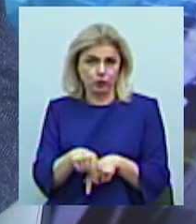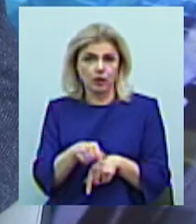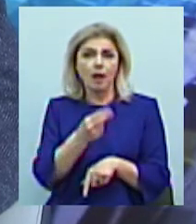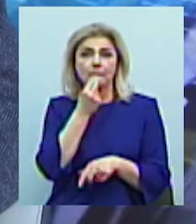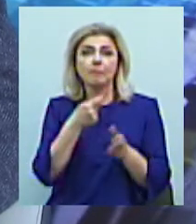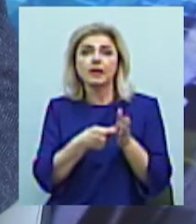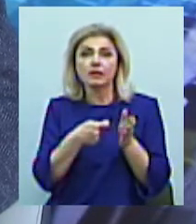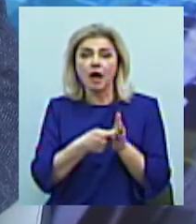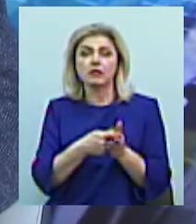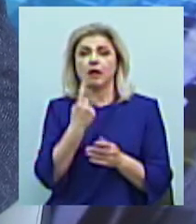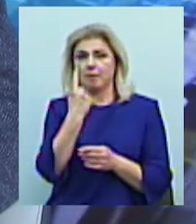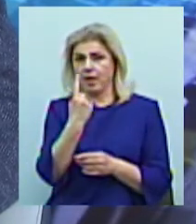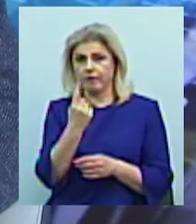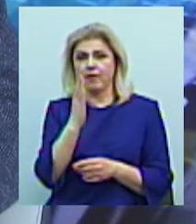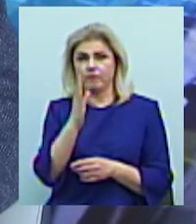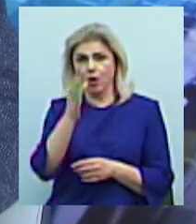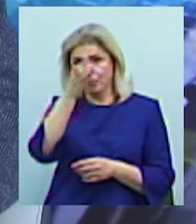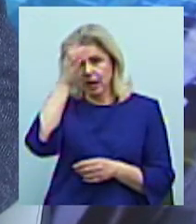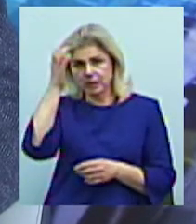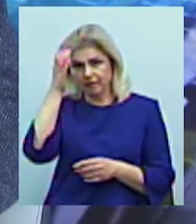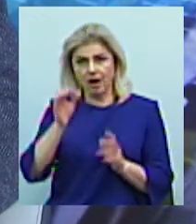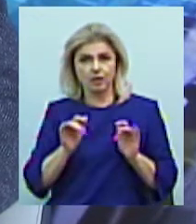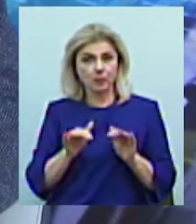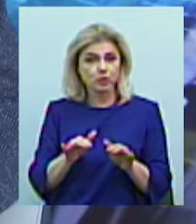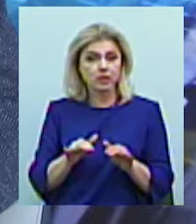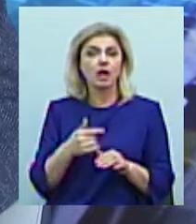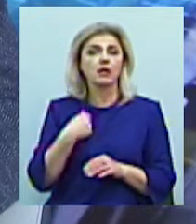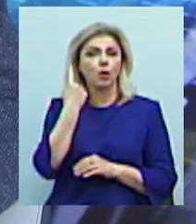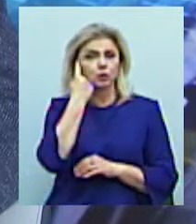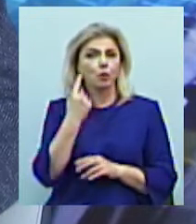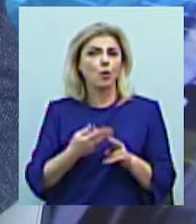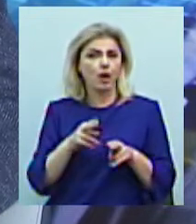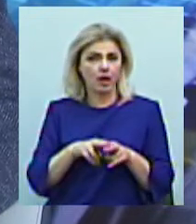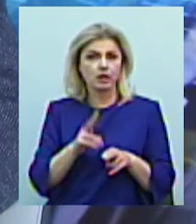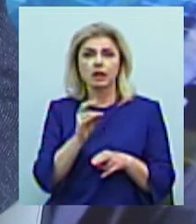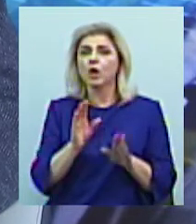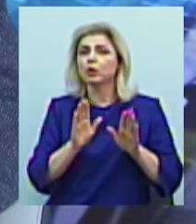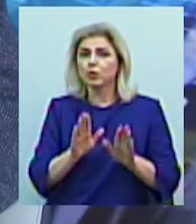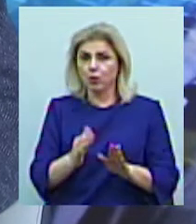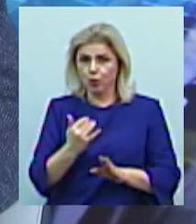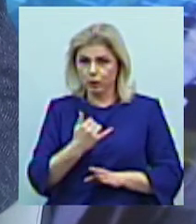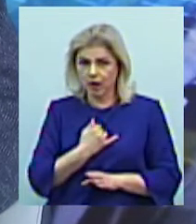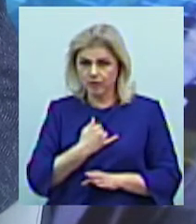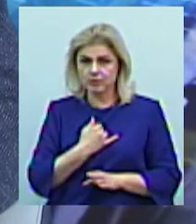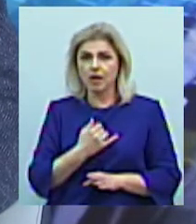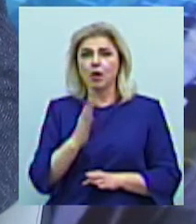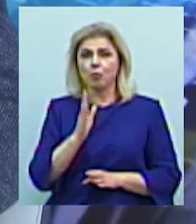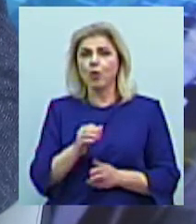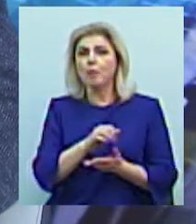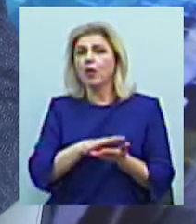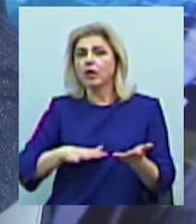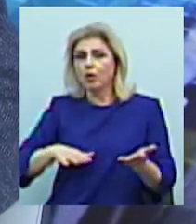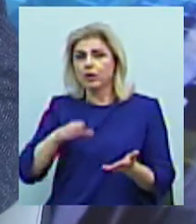это самое первое в образовательном процессе. Поэтому я думаю, этот процесс не только у нас будет продлен во